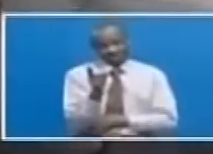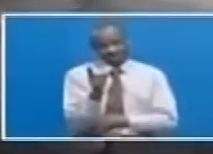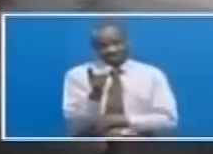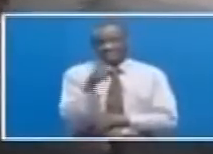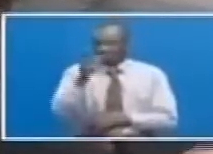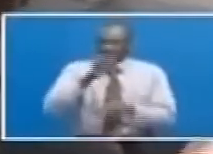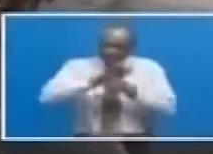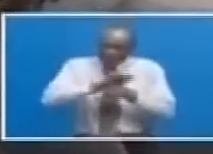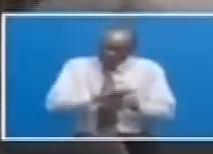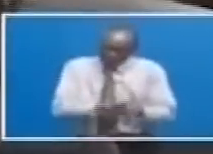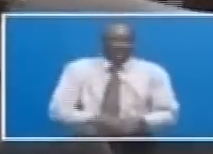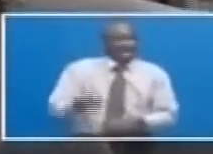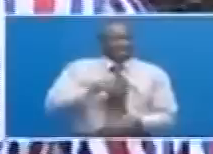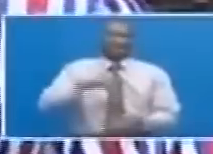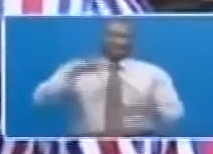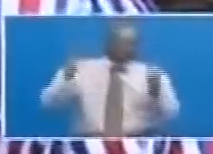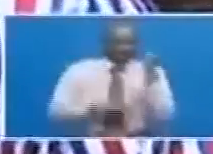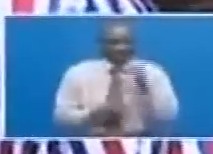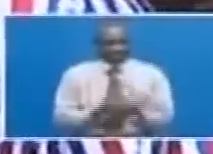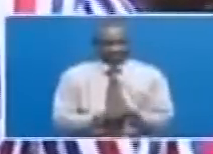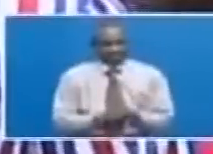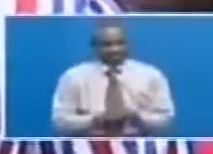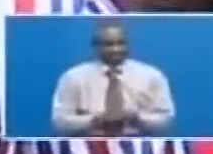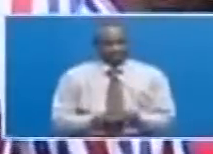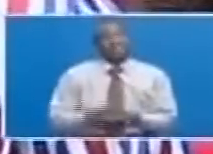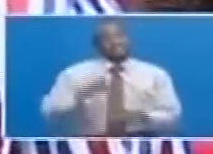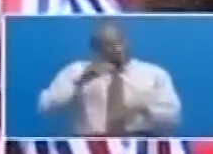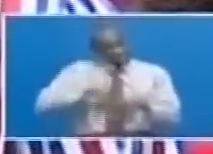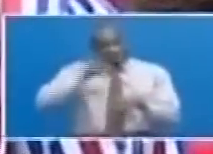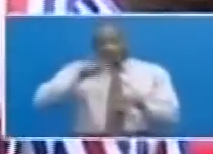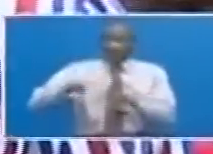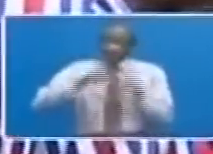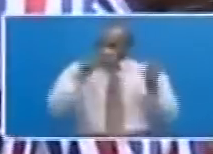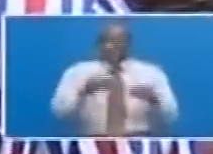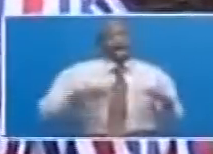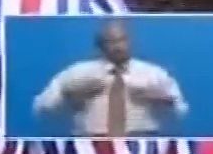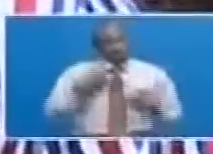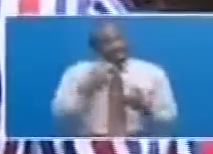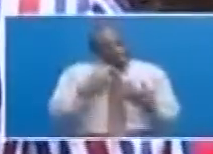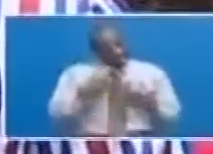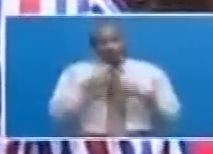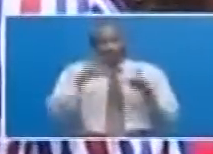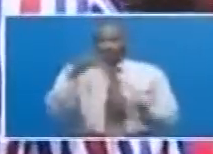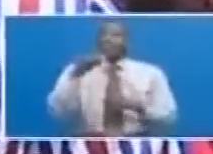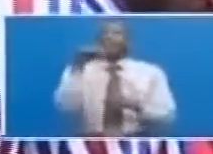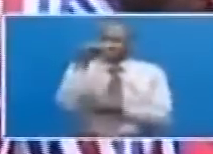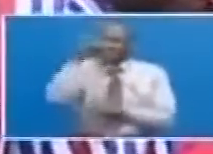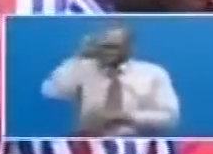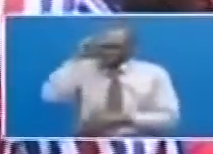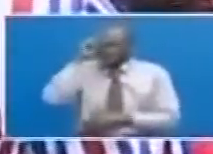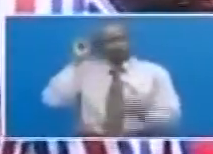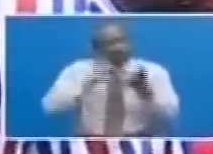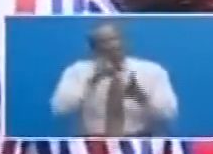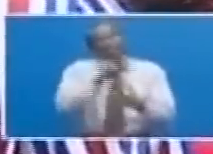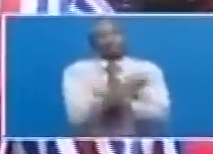ilikuwa inatunyanyaza kabisa kabisa. Wenda wanapondoka hapa ni wenye furaha tele, lakini kileo chao ni kwa serikali kuweza kuwatambua